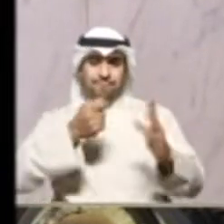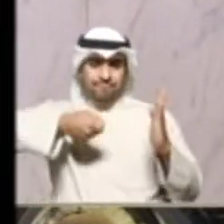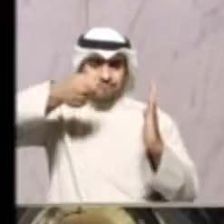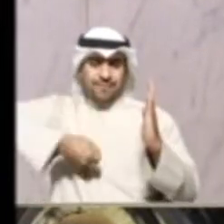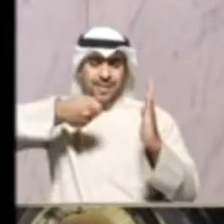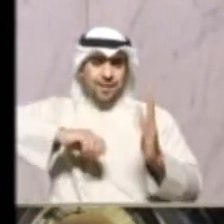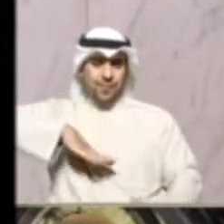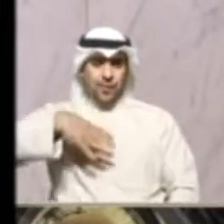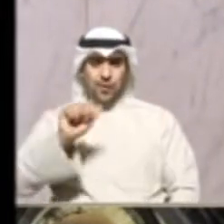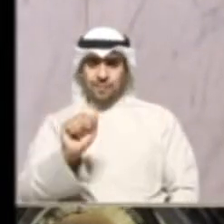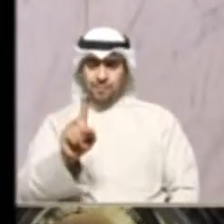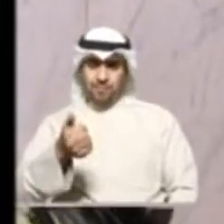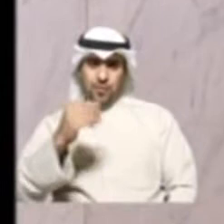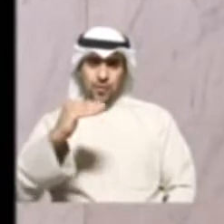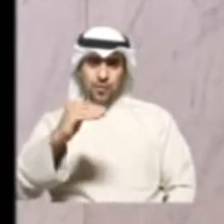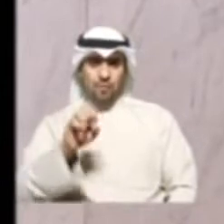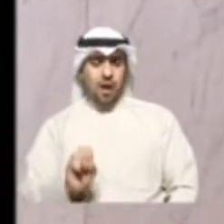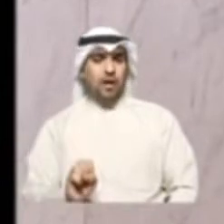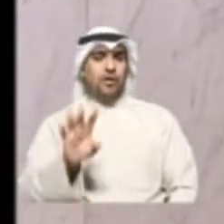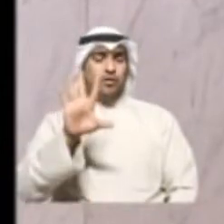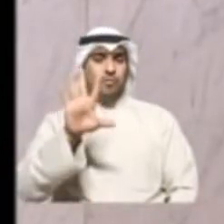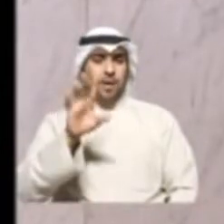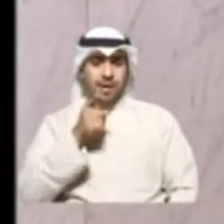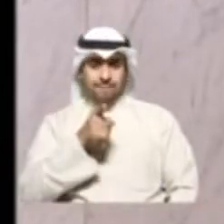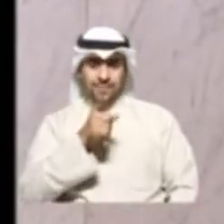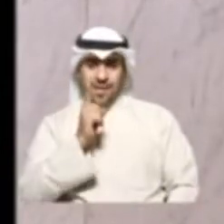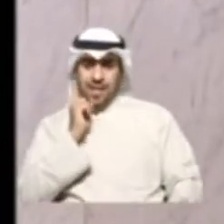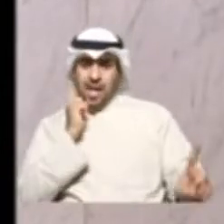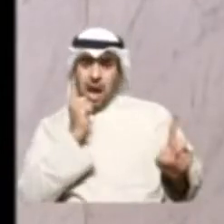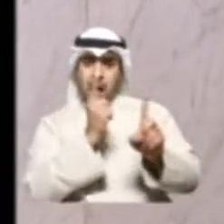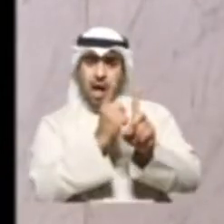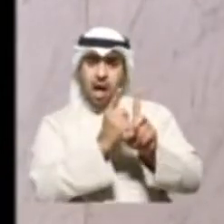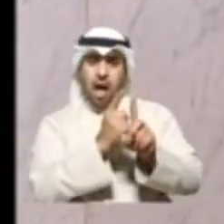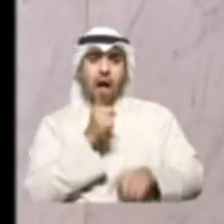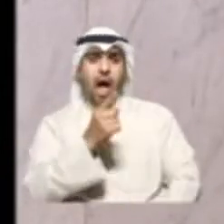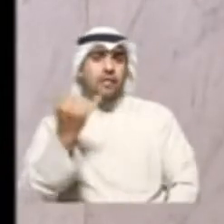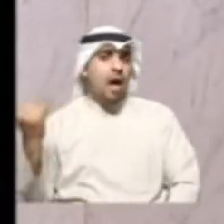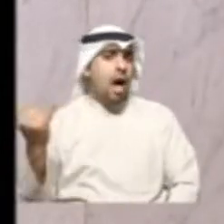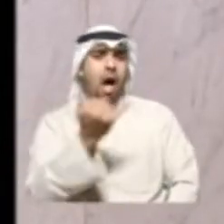قائد الإنسانية. لقائي فيه يعتبر أهم إنجاز بحياتي بهالسنة.